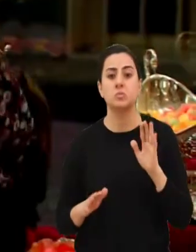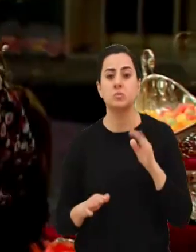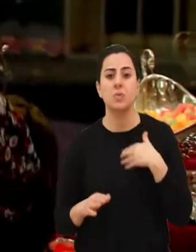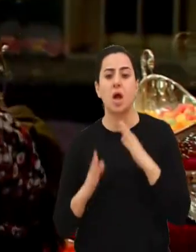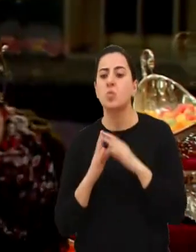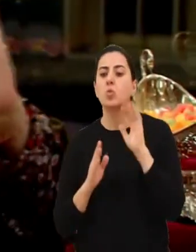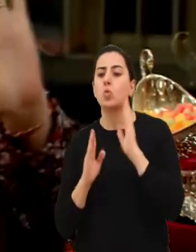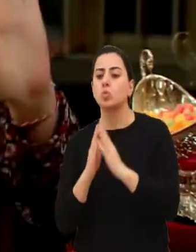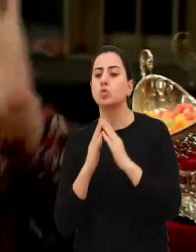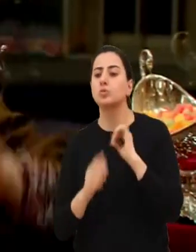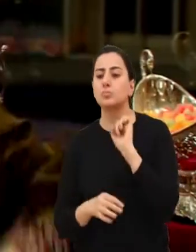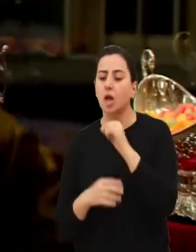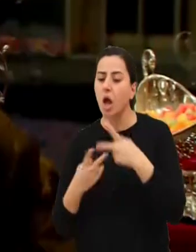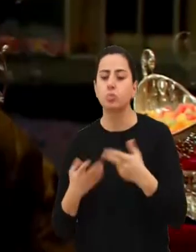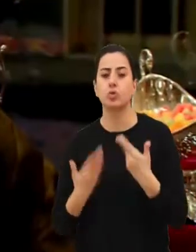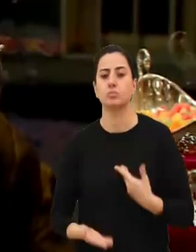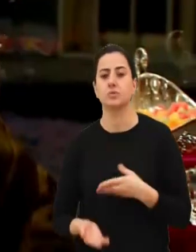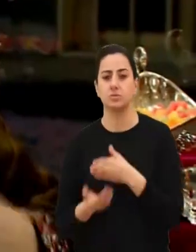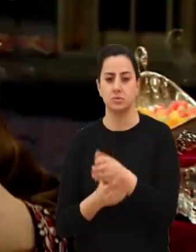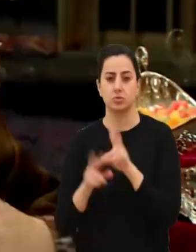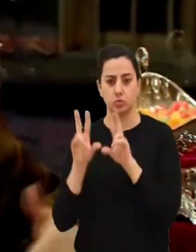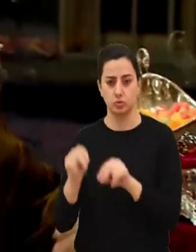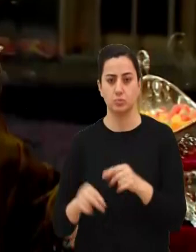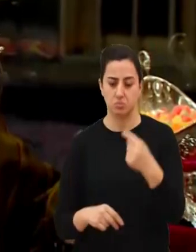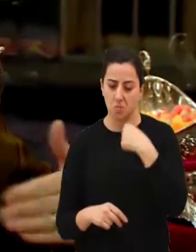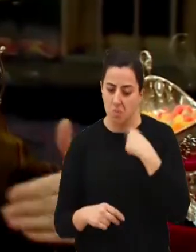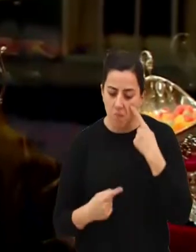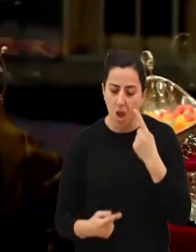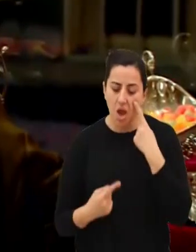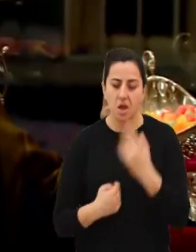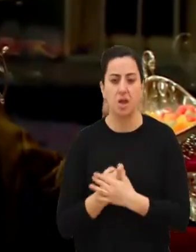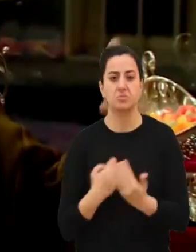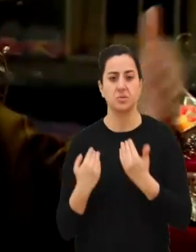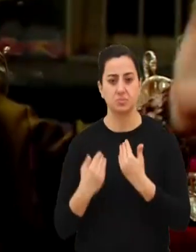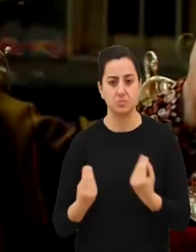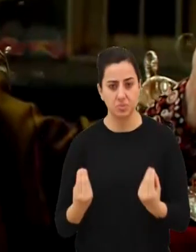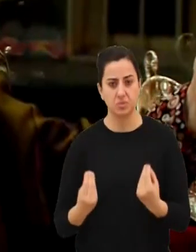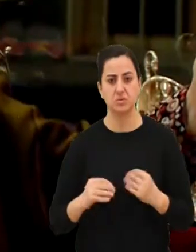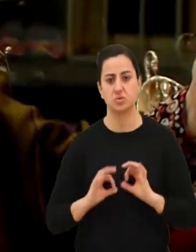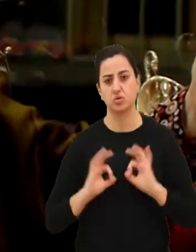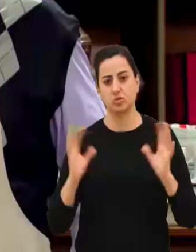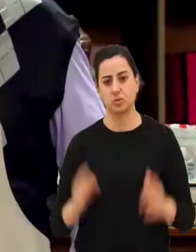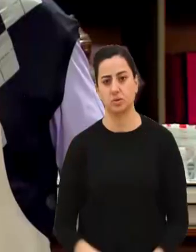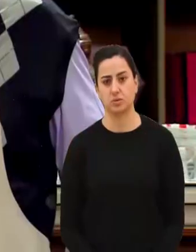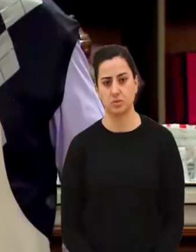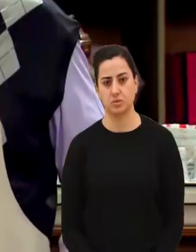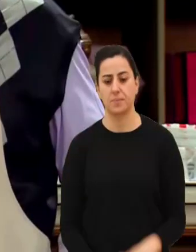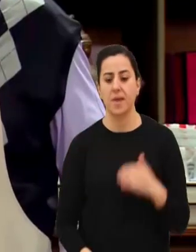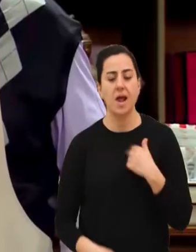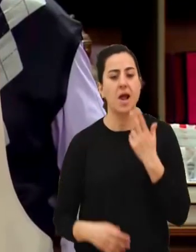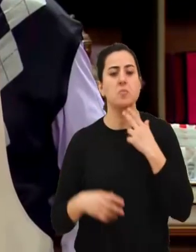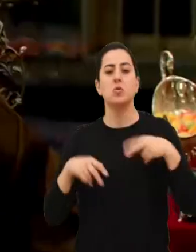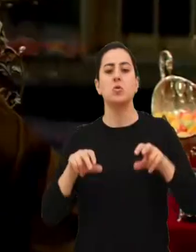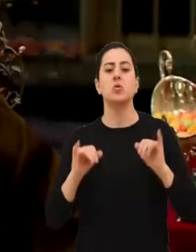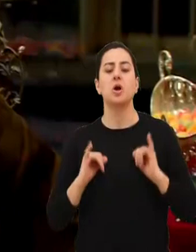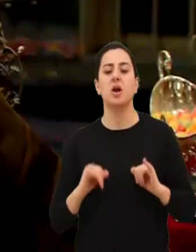kapı çalsam bitti bir komşular açar bana kapılarını. Bakarlar bana, beslerler beni, paçlarlar beni. Hanım gibi